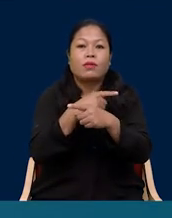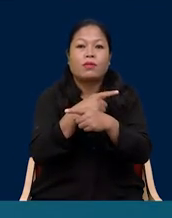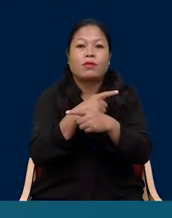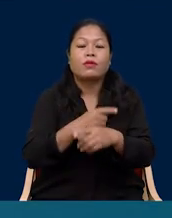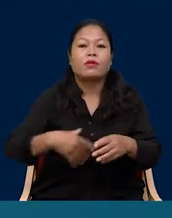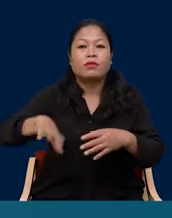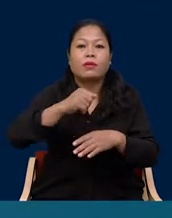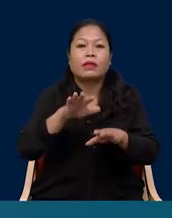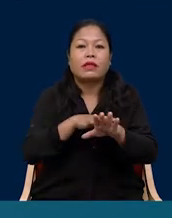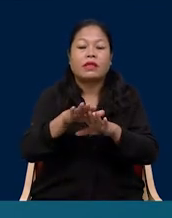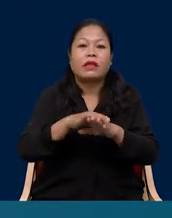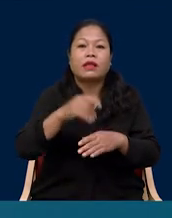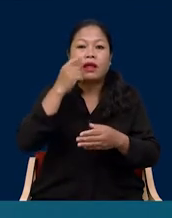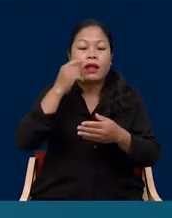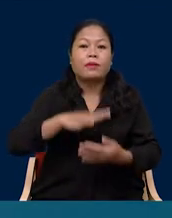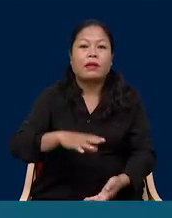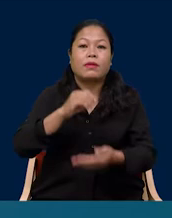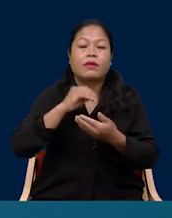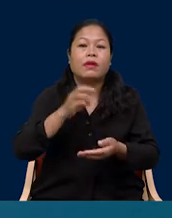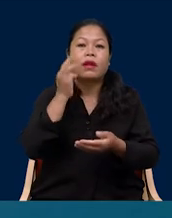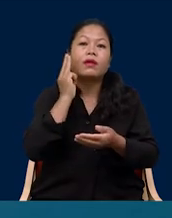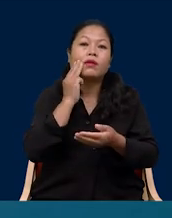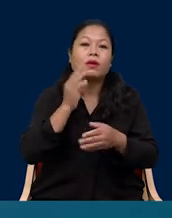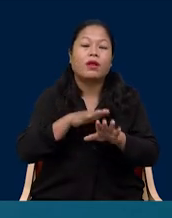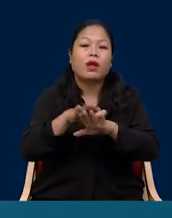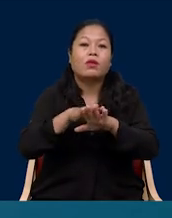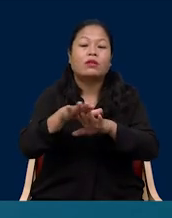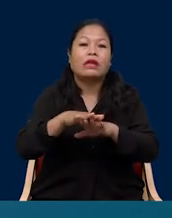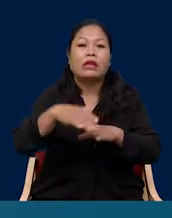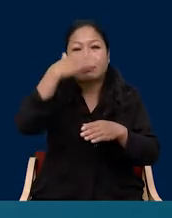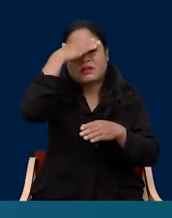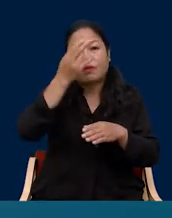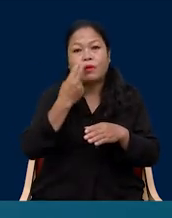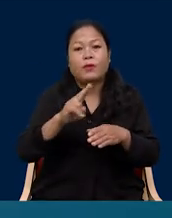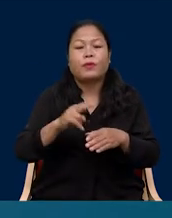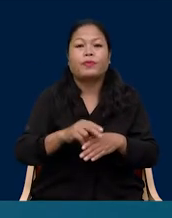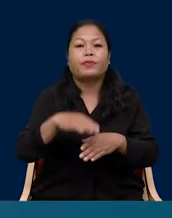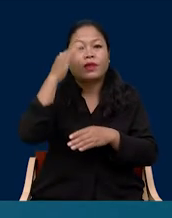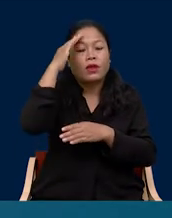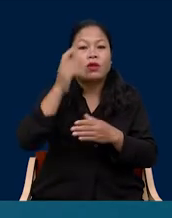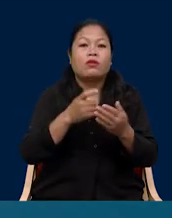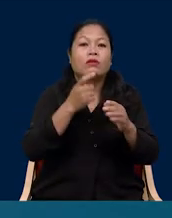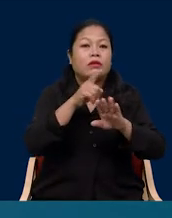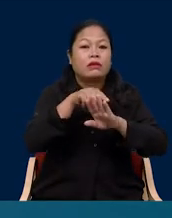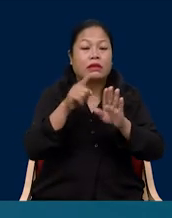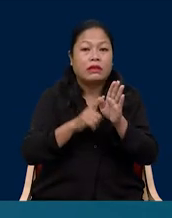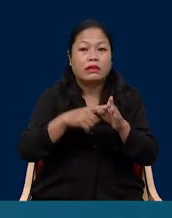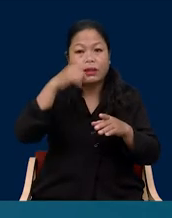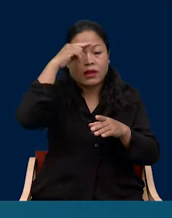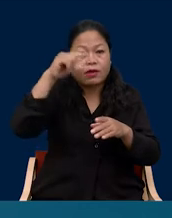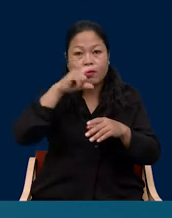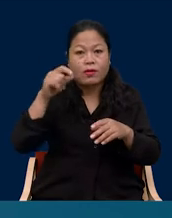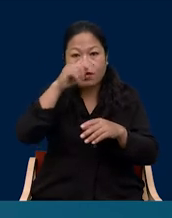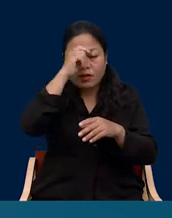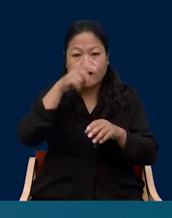परिवर्तनको असरबाट सबैभन्दा धेरै बालबालिका र महिला धेरै जोखिममा पर्छन्। सरकारको नीति निर्माण,